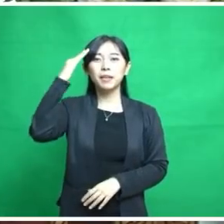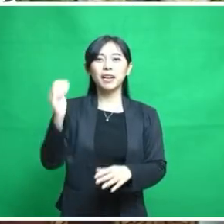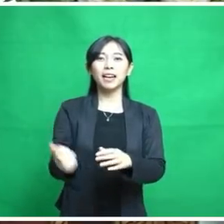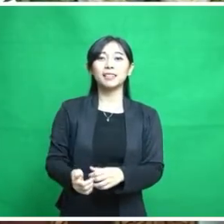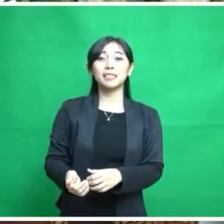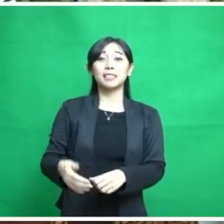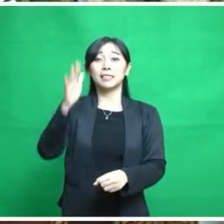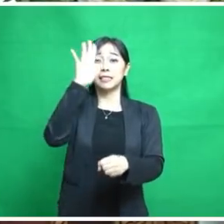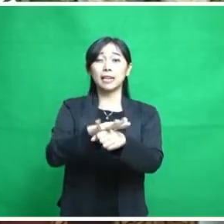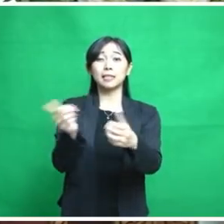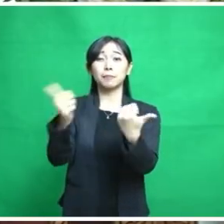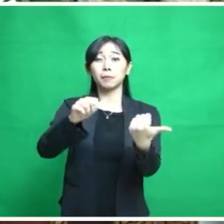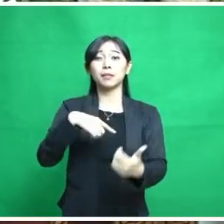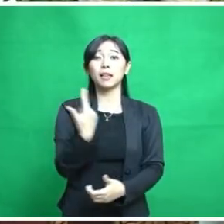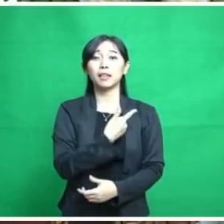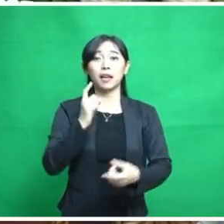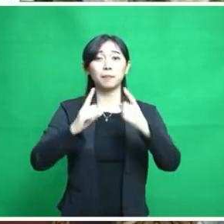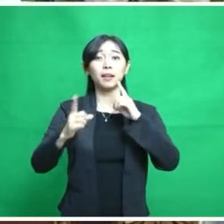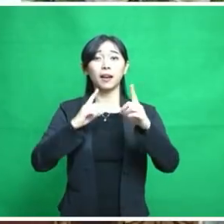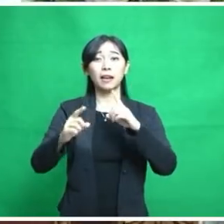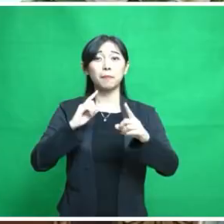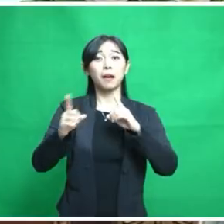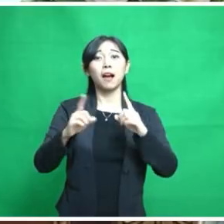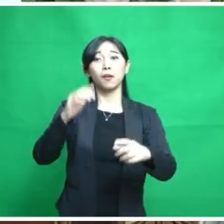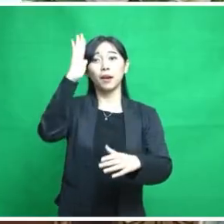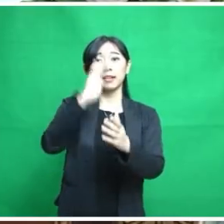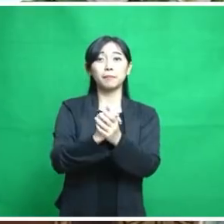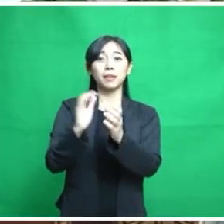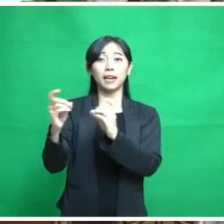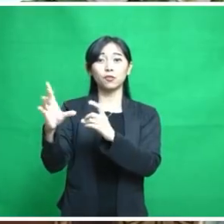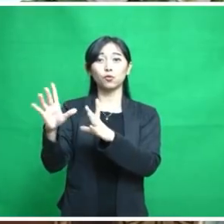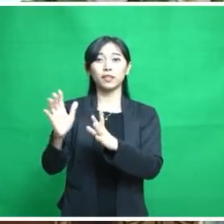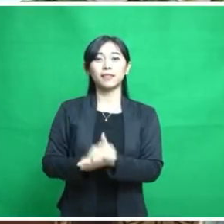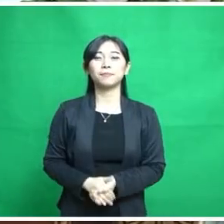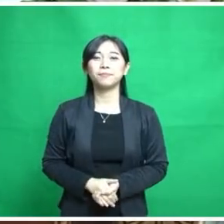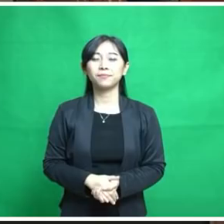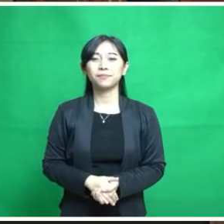janji baptisan kita dengan mengikrarkan pengakuan iman rasuli.